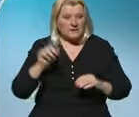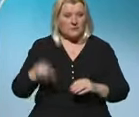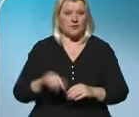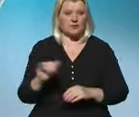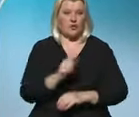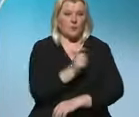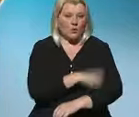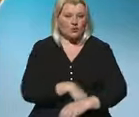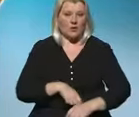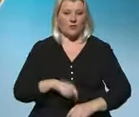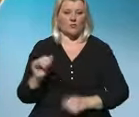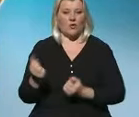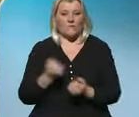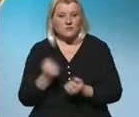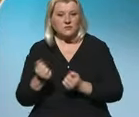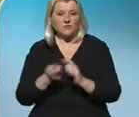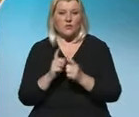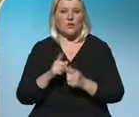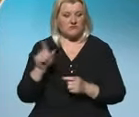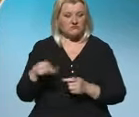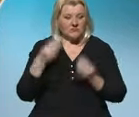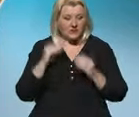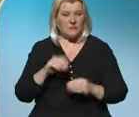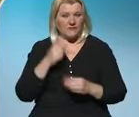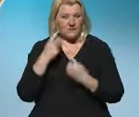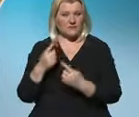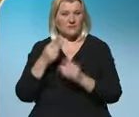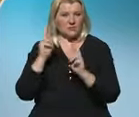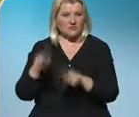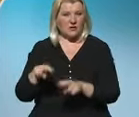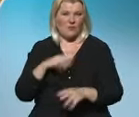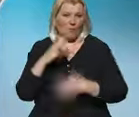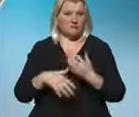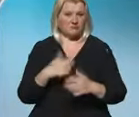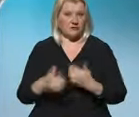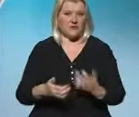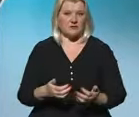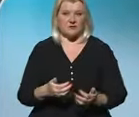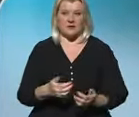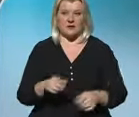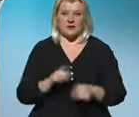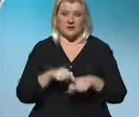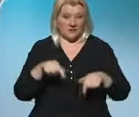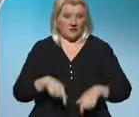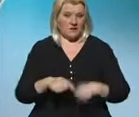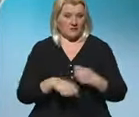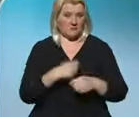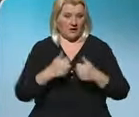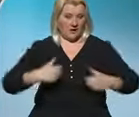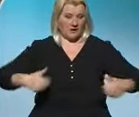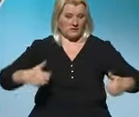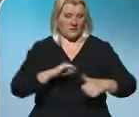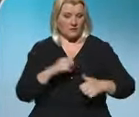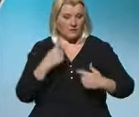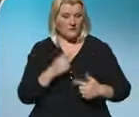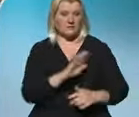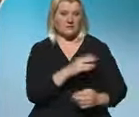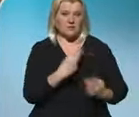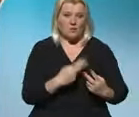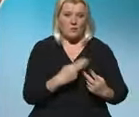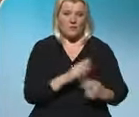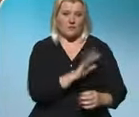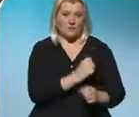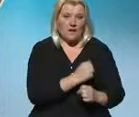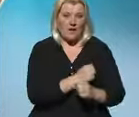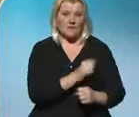kteří pracují na jakýchkoliv projektech. A na tom, že když vidíte, kolik tady je lidí ve studiu, takže pak každý má tu svoji práci a